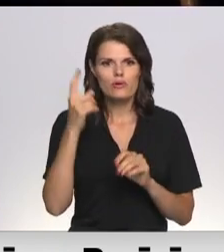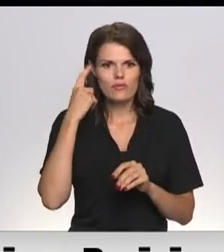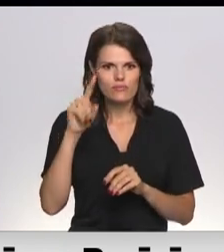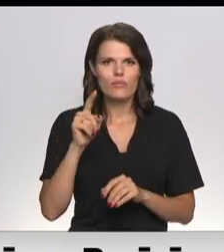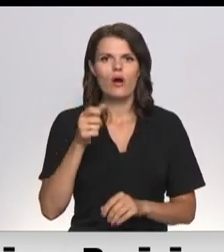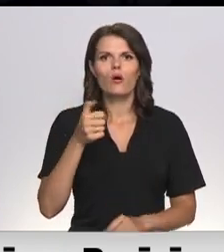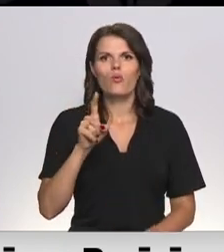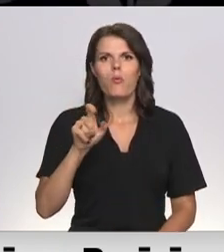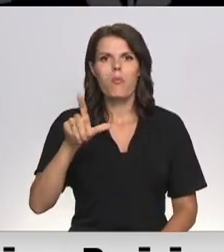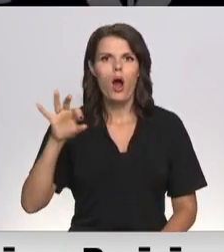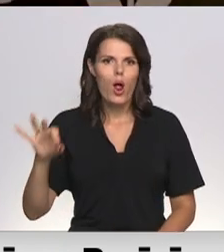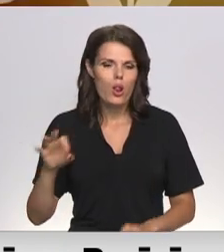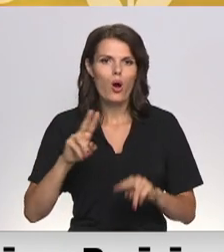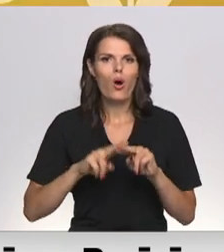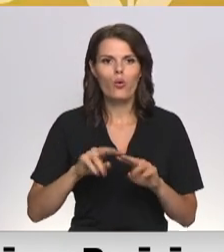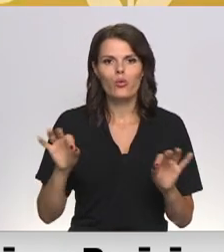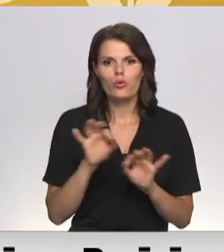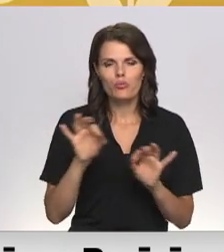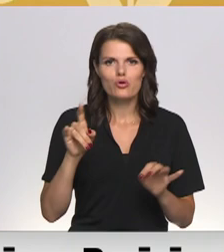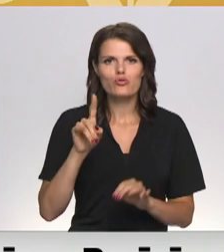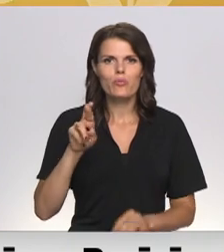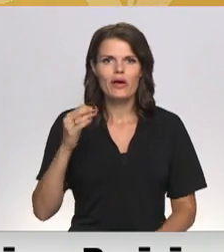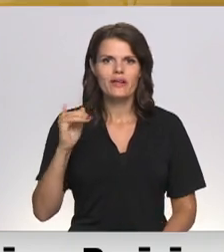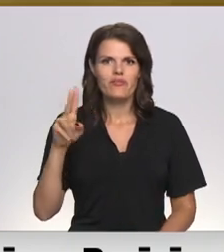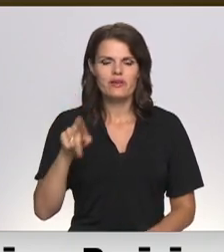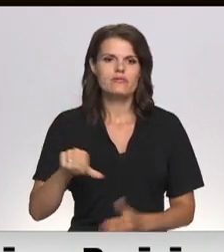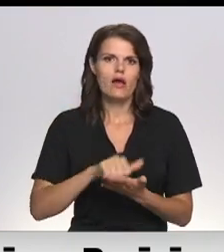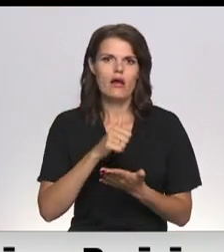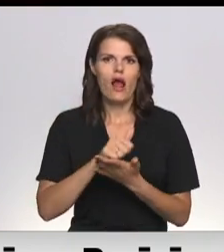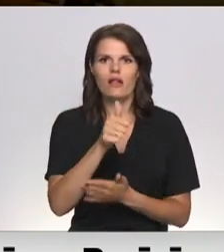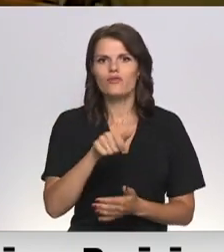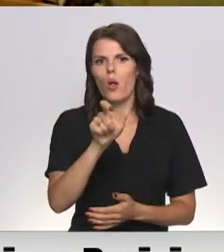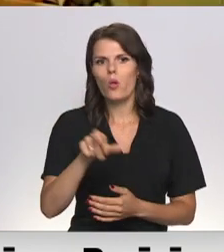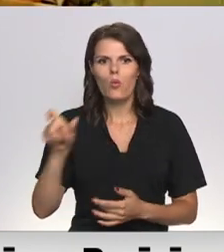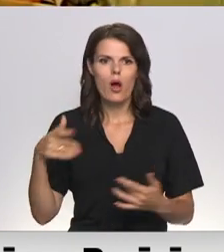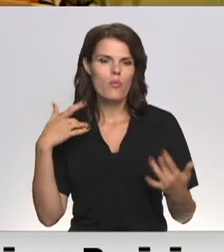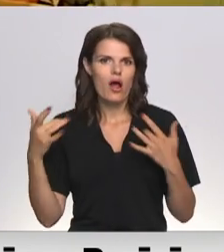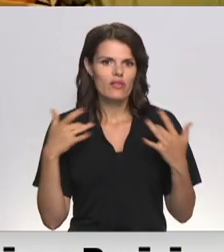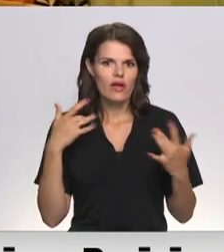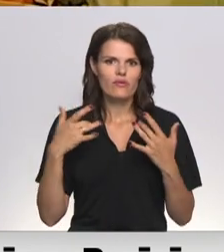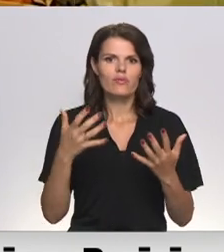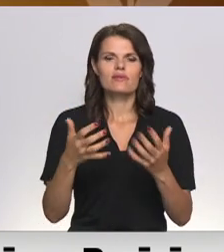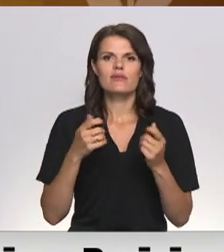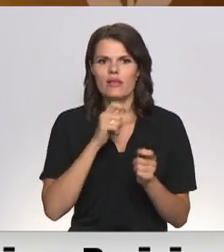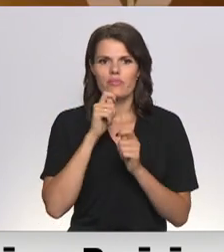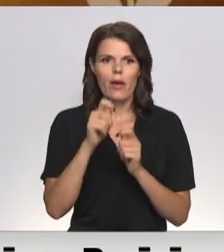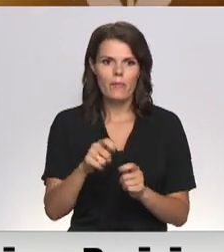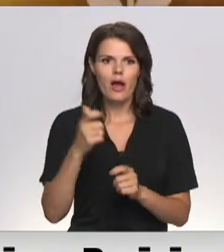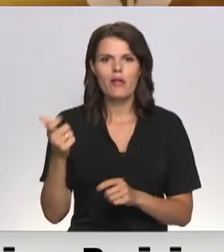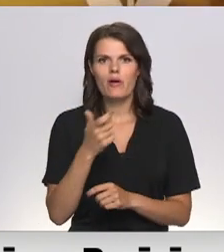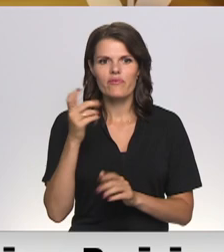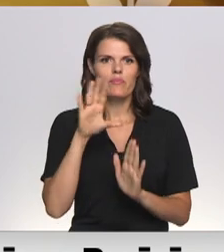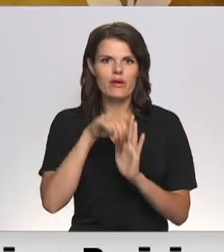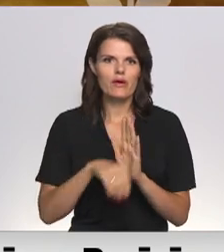Gupalo un mūziķis Germans Superfins, kuri ir arī īsfilmas galveno lomu atveidotāji. Līdz ar saņemtajām balvām filmu iekļaut